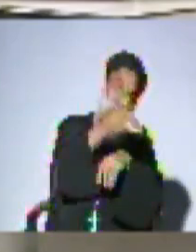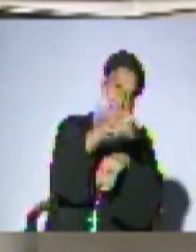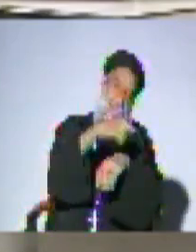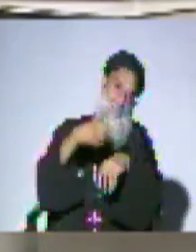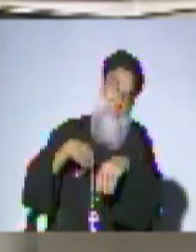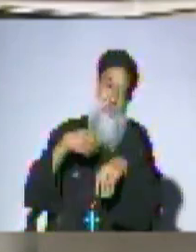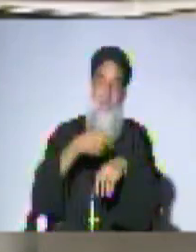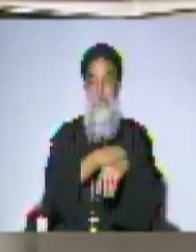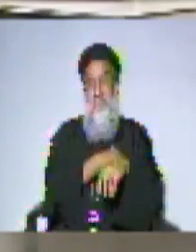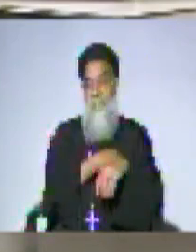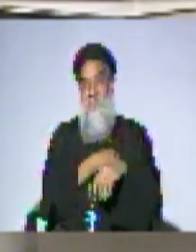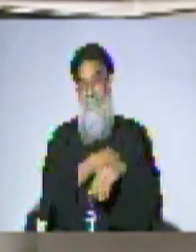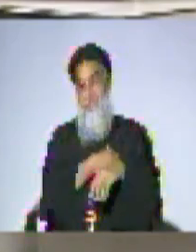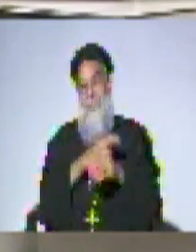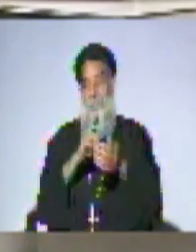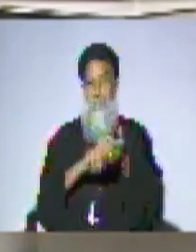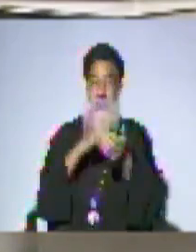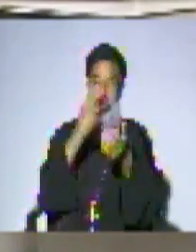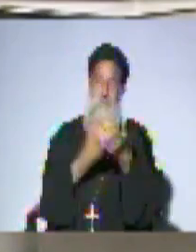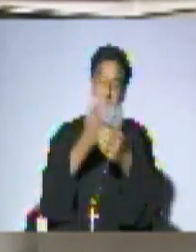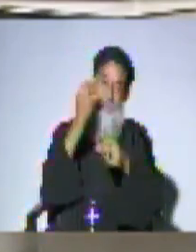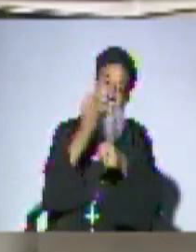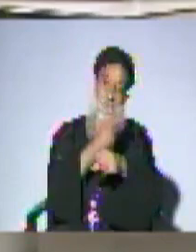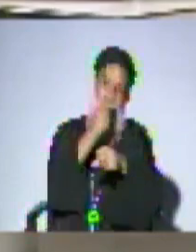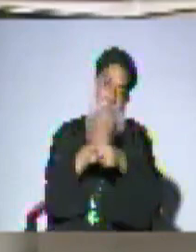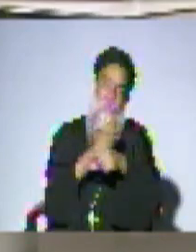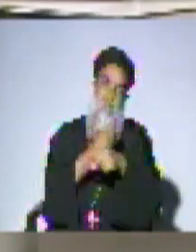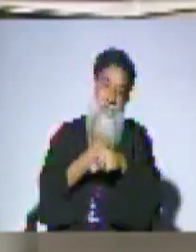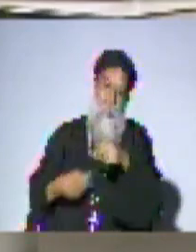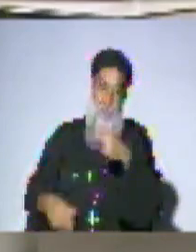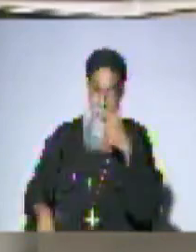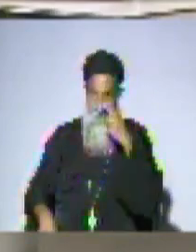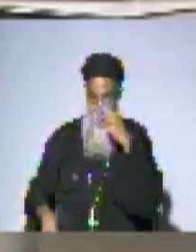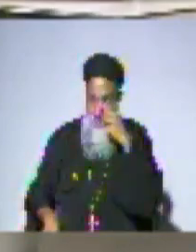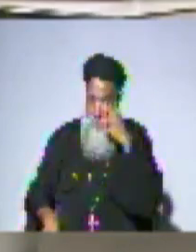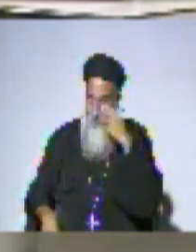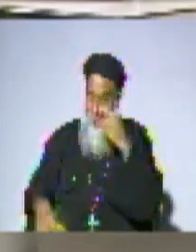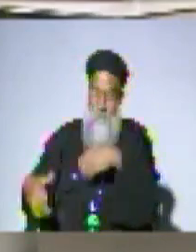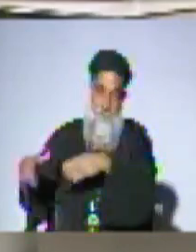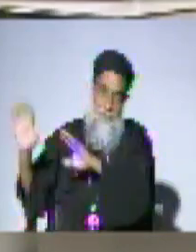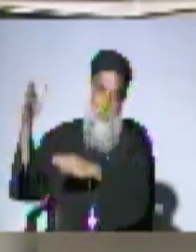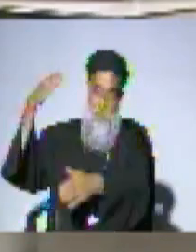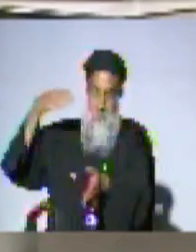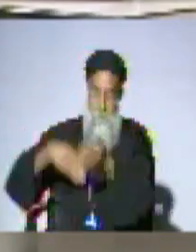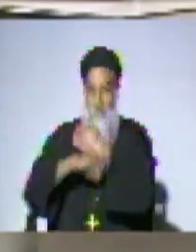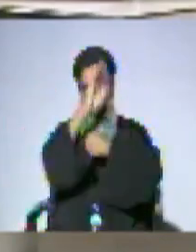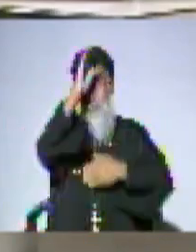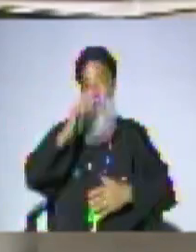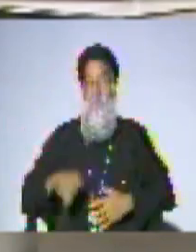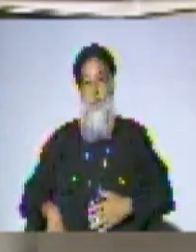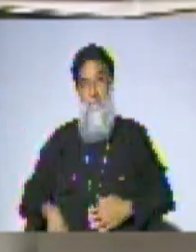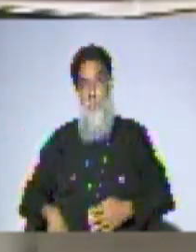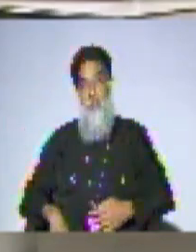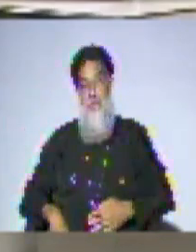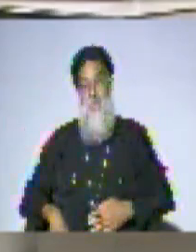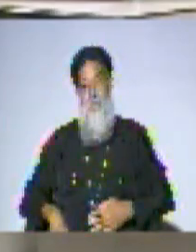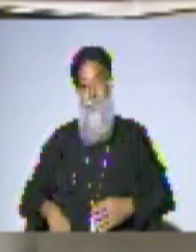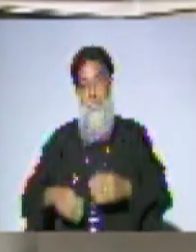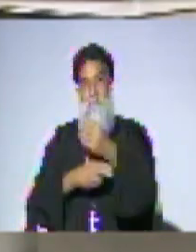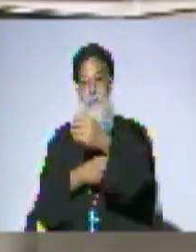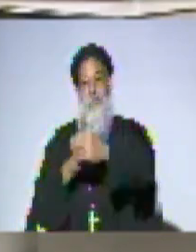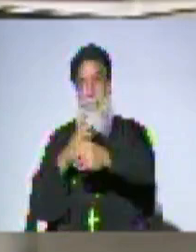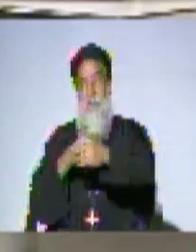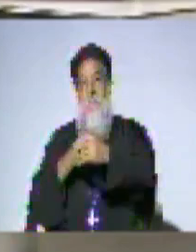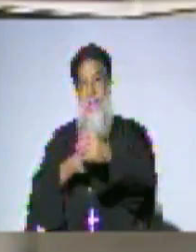امراه فوتيفار انها تسقطه يعني ترك لها الثوب وهرب، فهي استخدمت الثوب